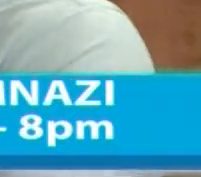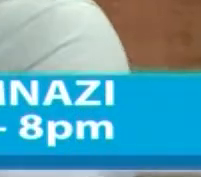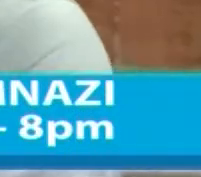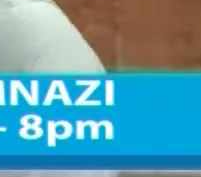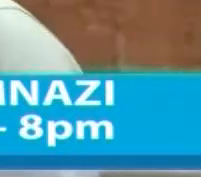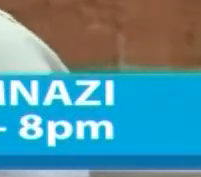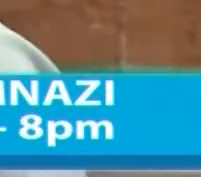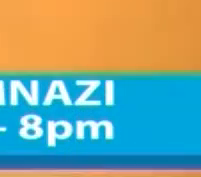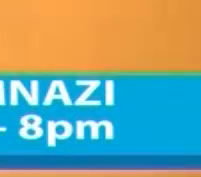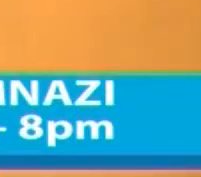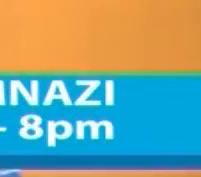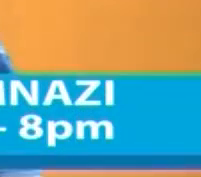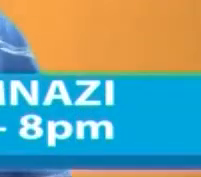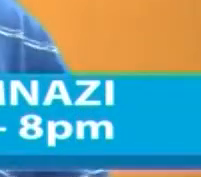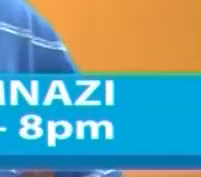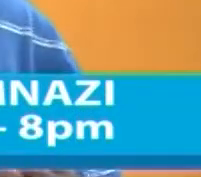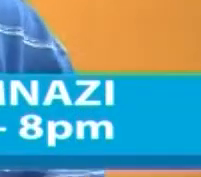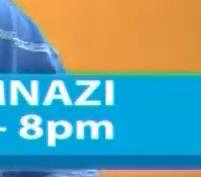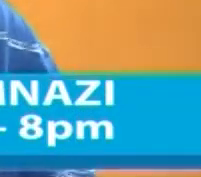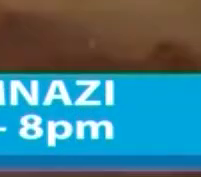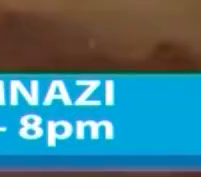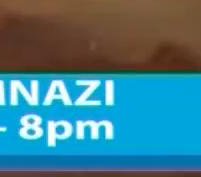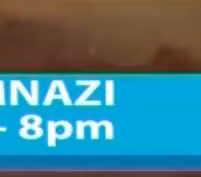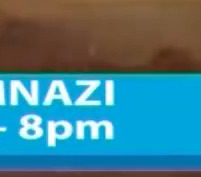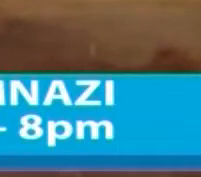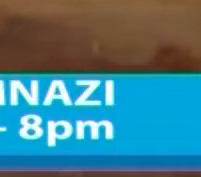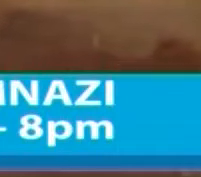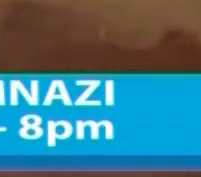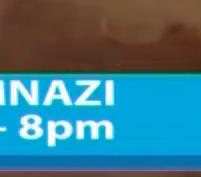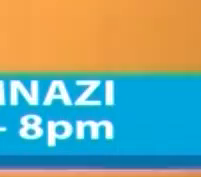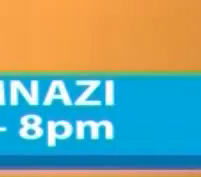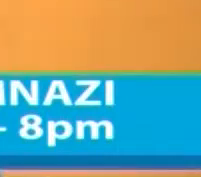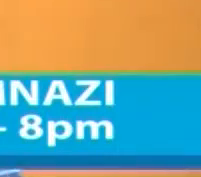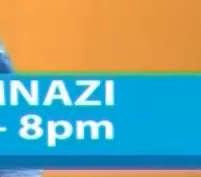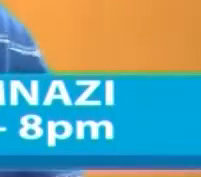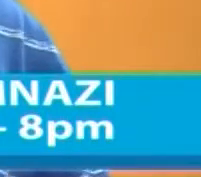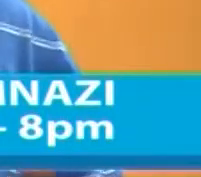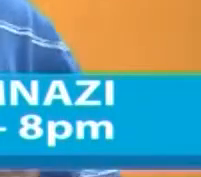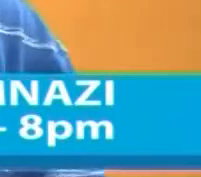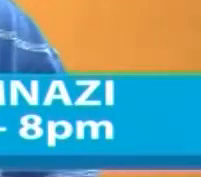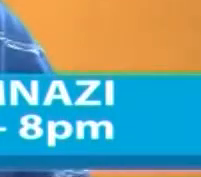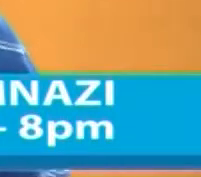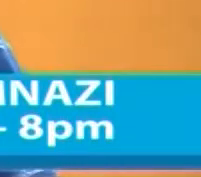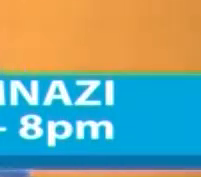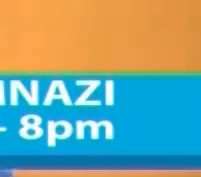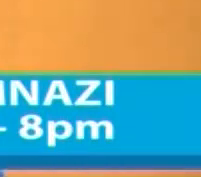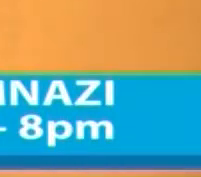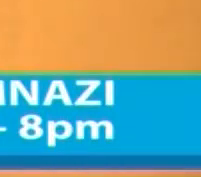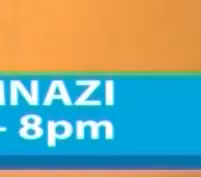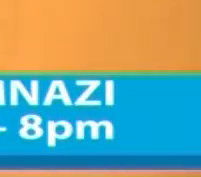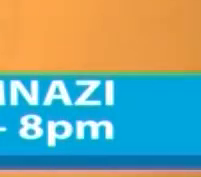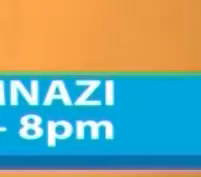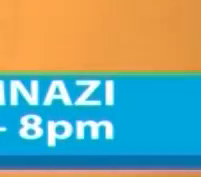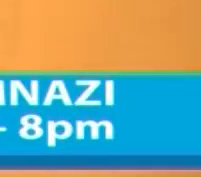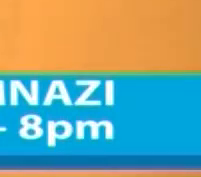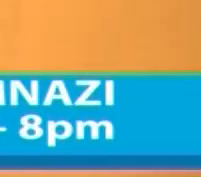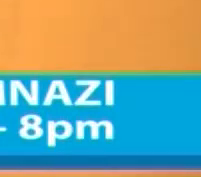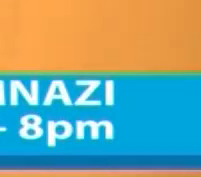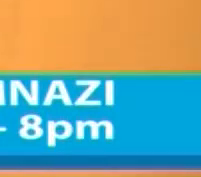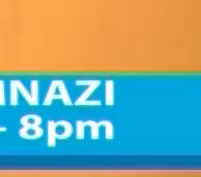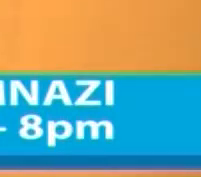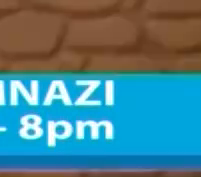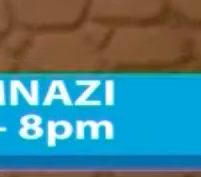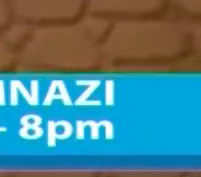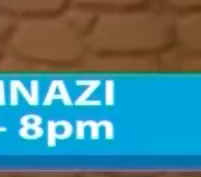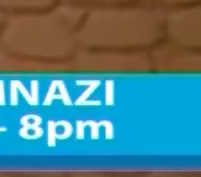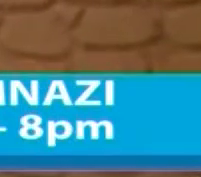chochote, kazi yake tu kutafuta tu. Huku ya hema kama lori. Huku ya hema kabisa, nakwambia. Leo mpaka kanywa maji. Kwani